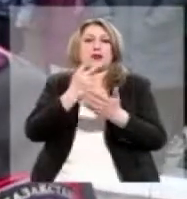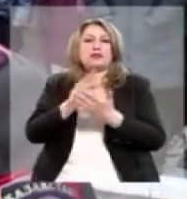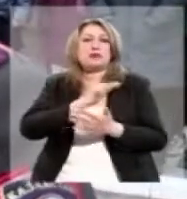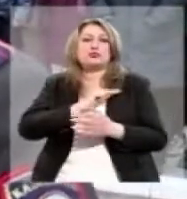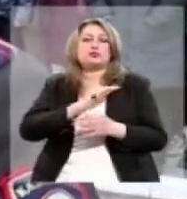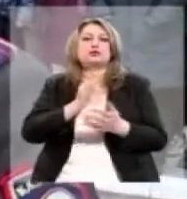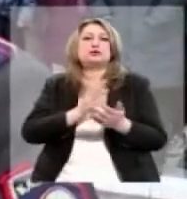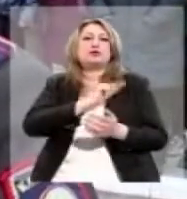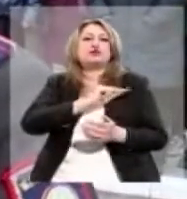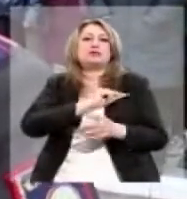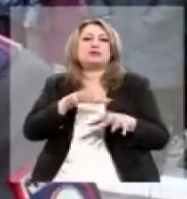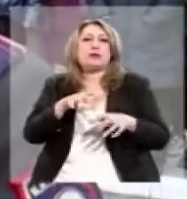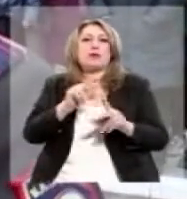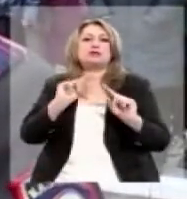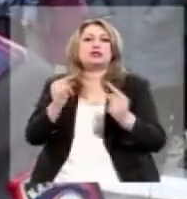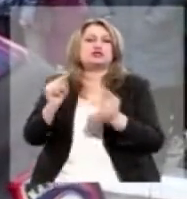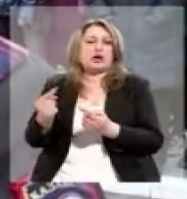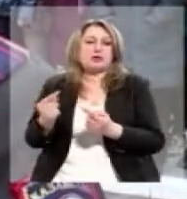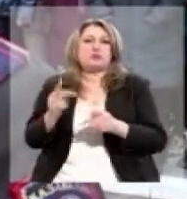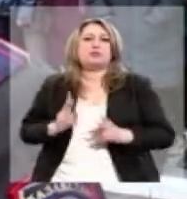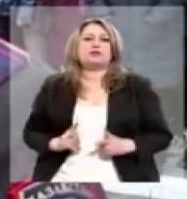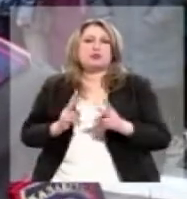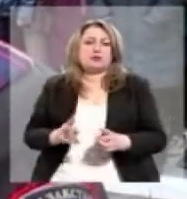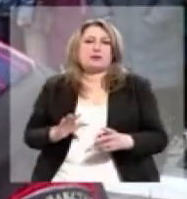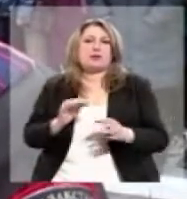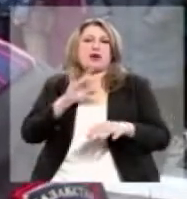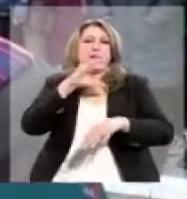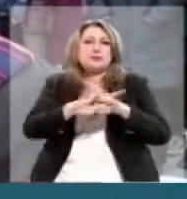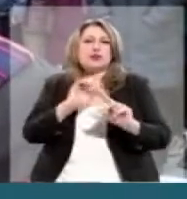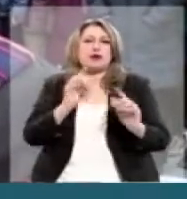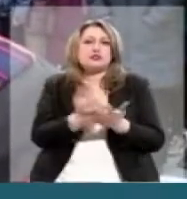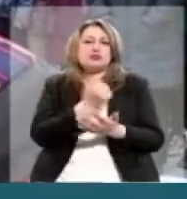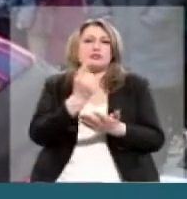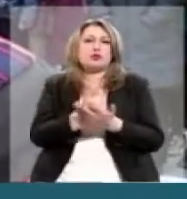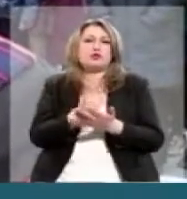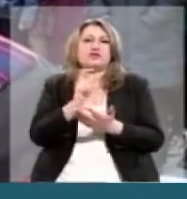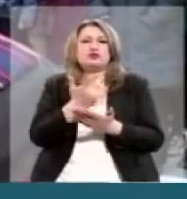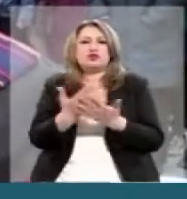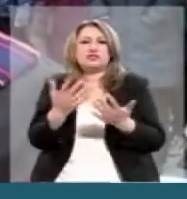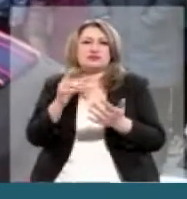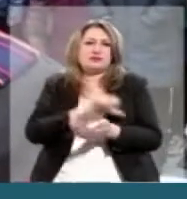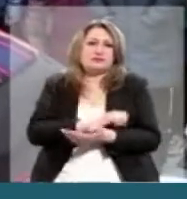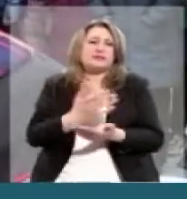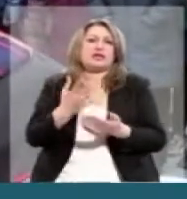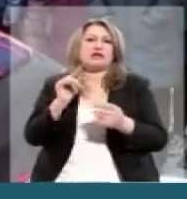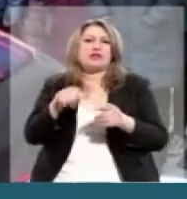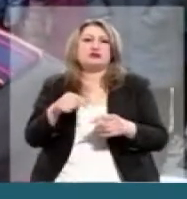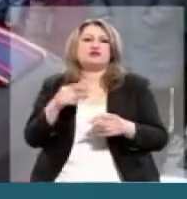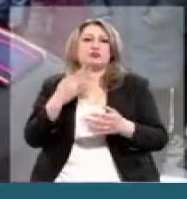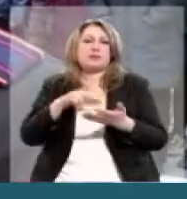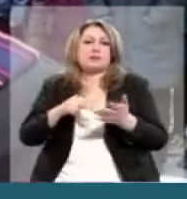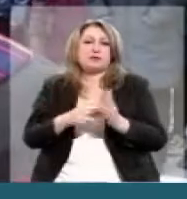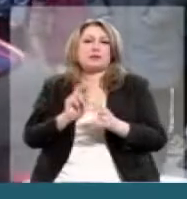работу служебных собак по задержанию преступников, по обнаружению запрещенных веществ. Также нами